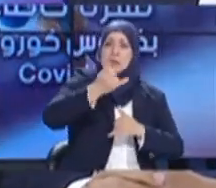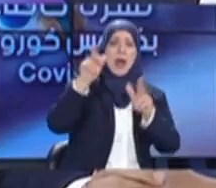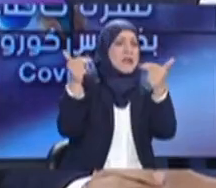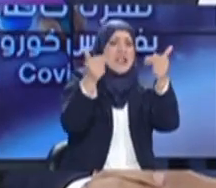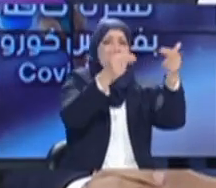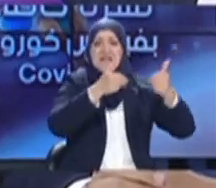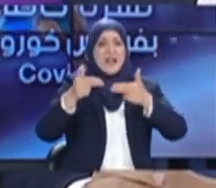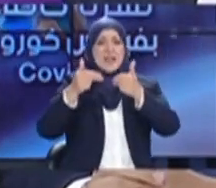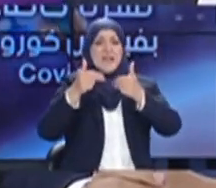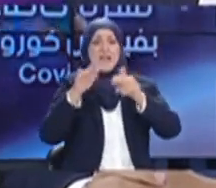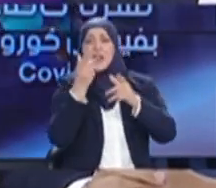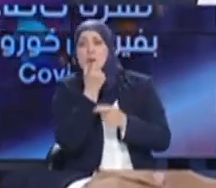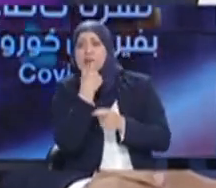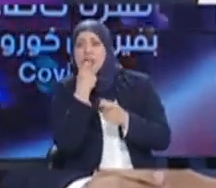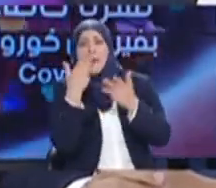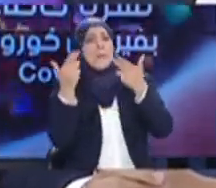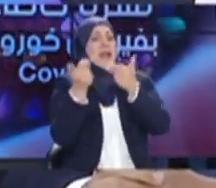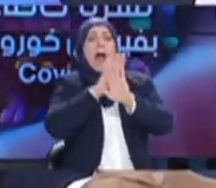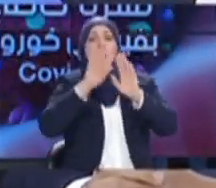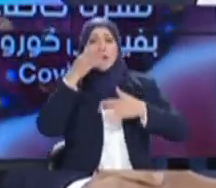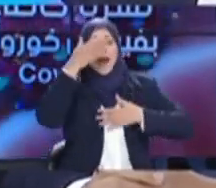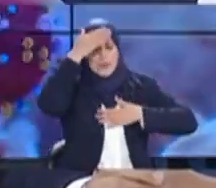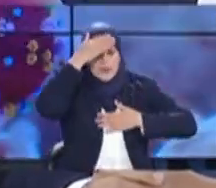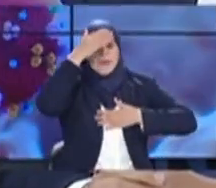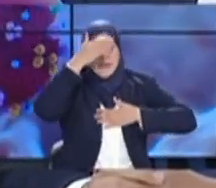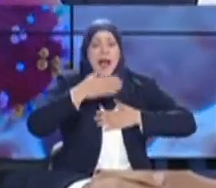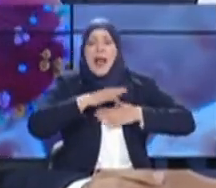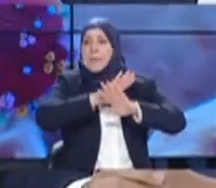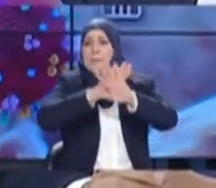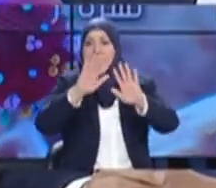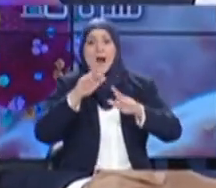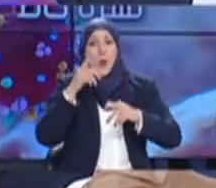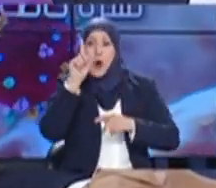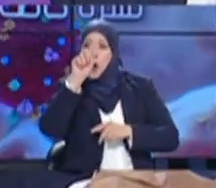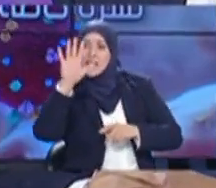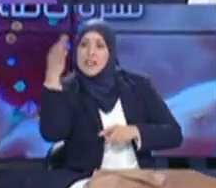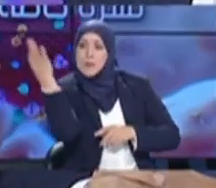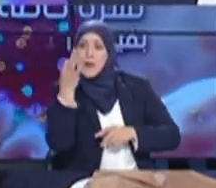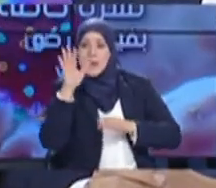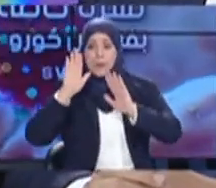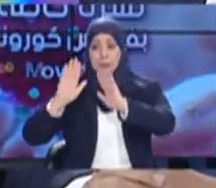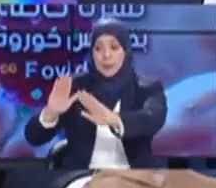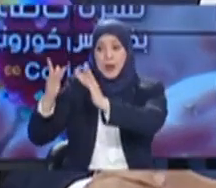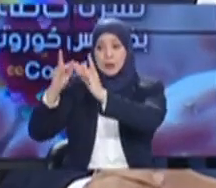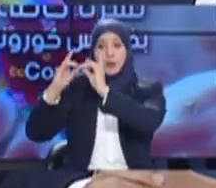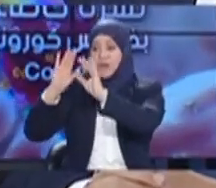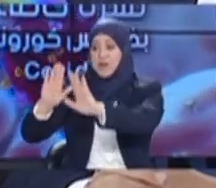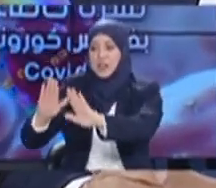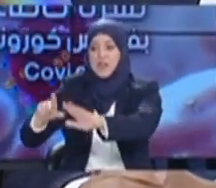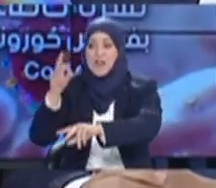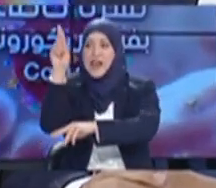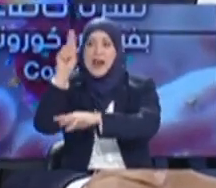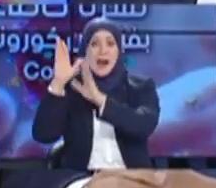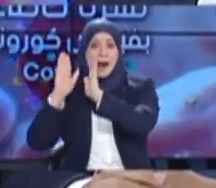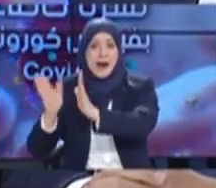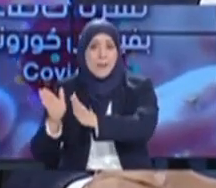ياخذوا شويه باراسيتامول دواء نتاع وجيعة اكها. ال 15% اللي مش يرقدوا ما بين الشيرجي بي ومن بعد عندنا ومن بعد